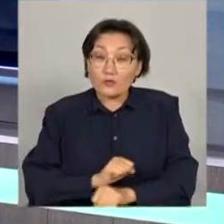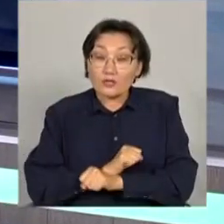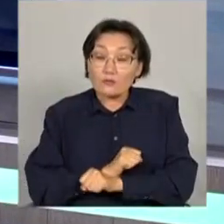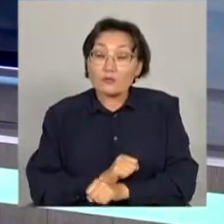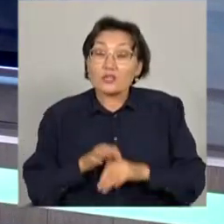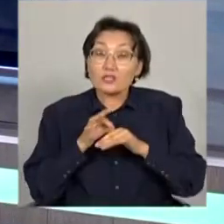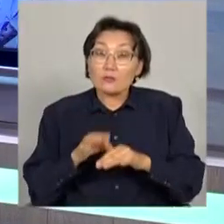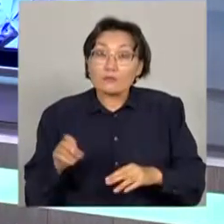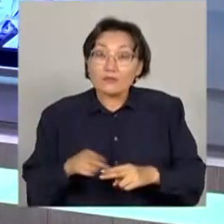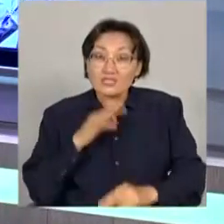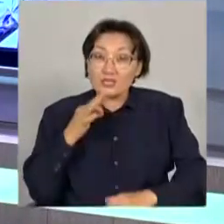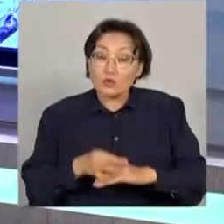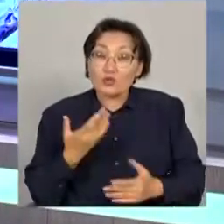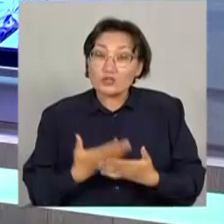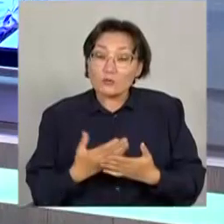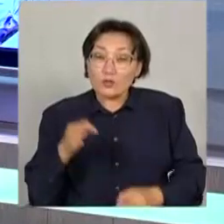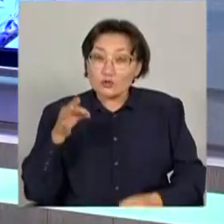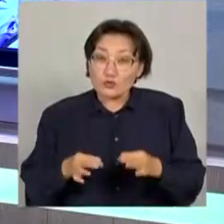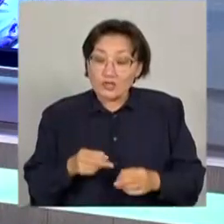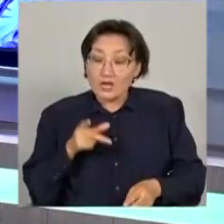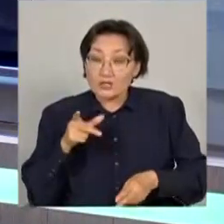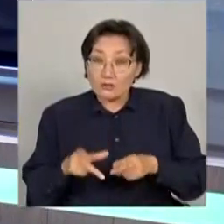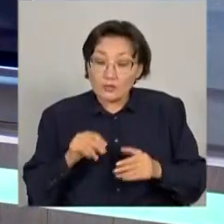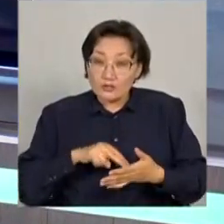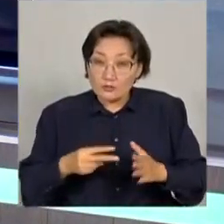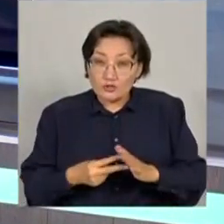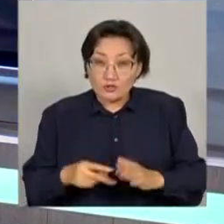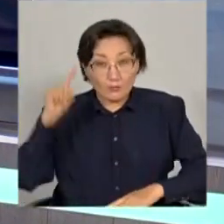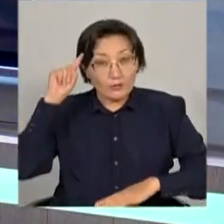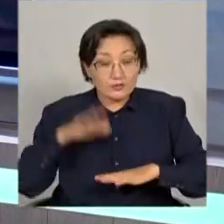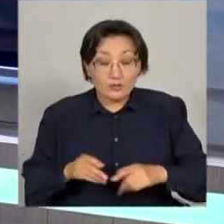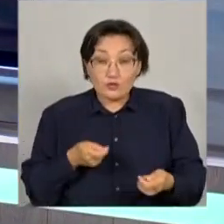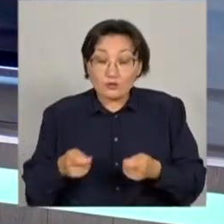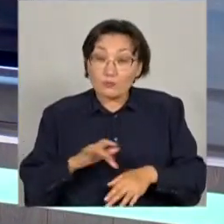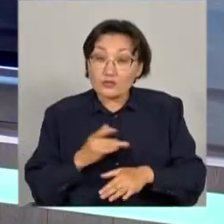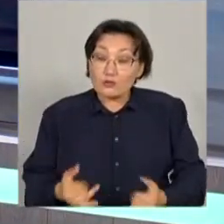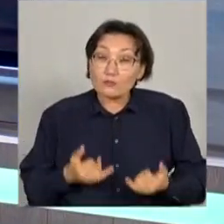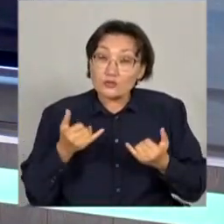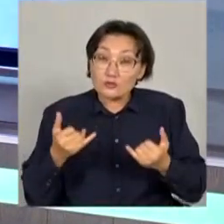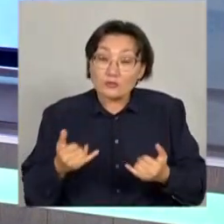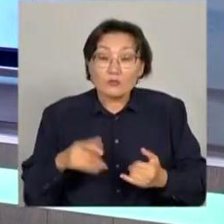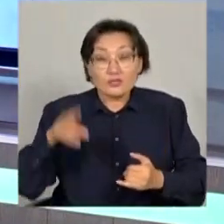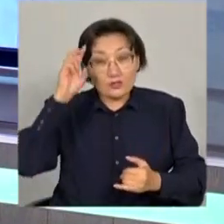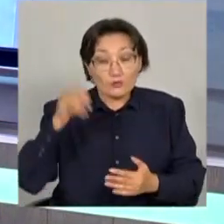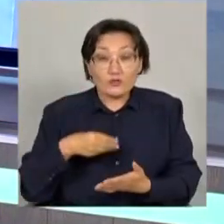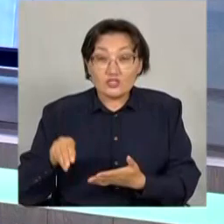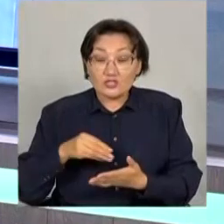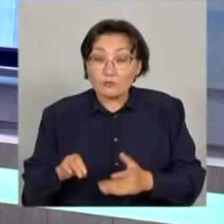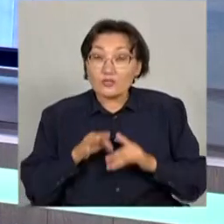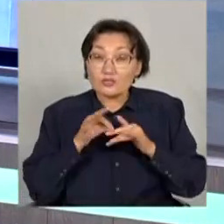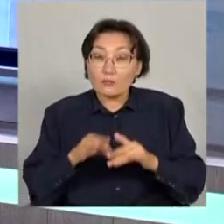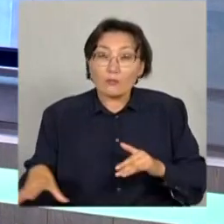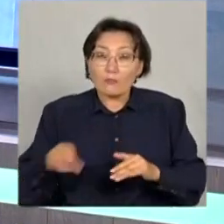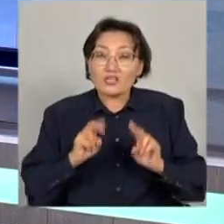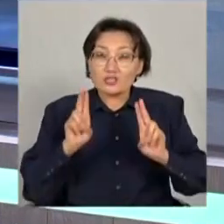ұйымдастыруда жауапсыздық танытқандарды сотқа бермек. Әкімдік өкілдерінің мәліметінше қызмет көрсетушілер мемлекеттік сатып алуды өткізудің